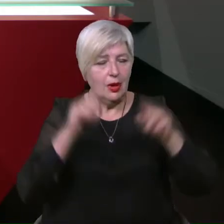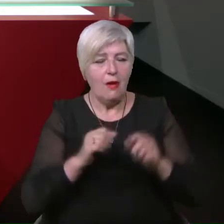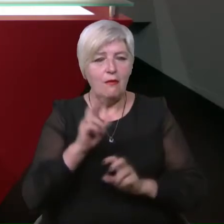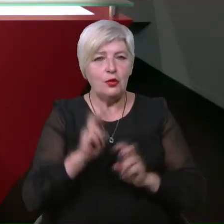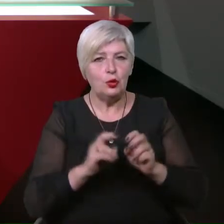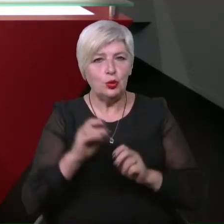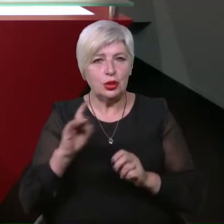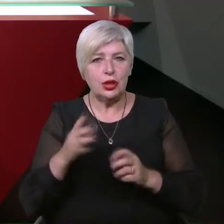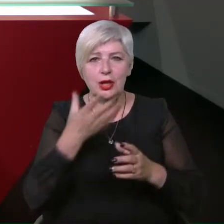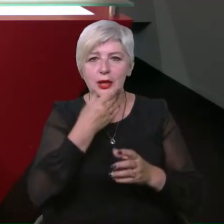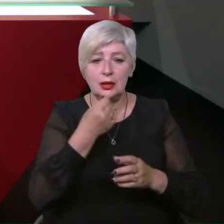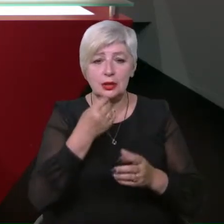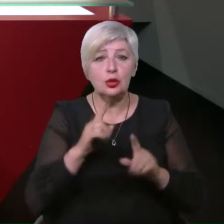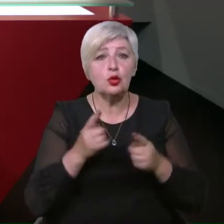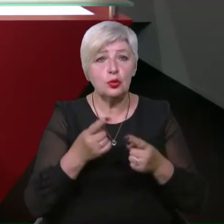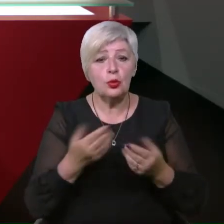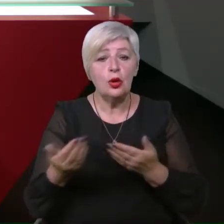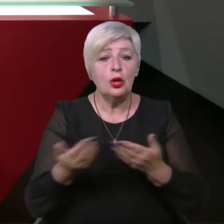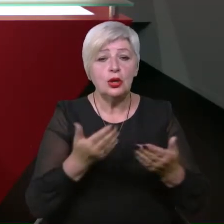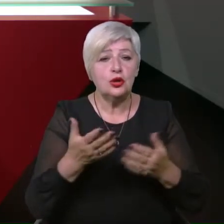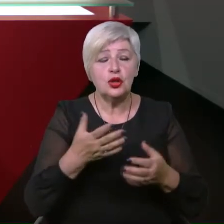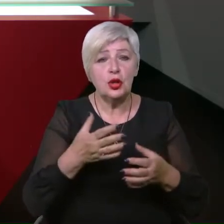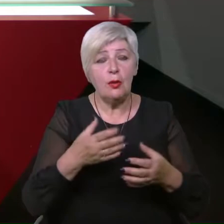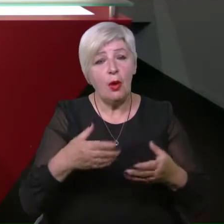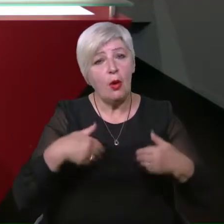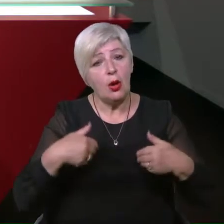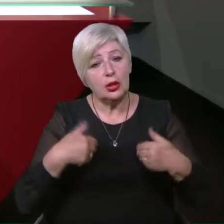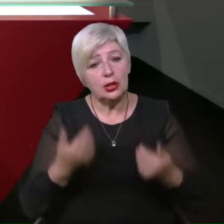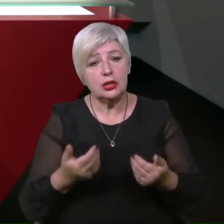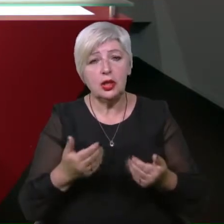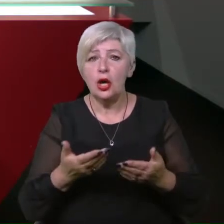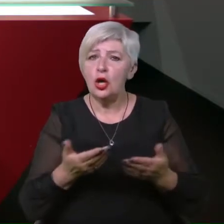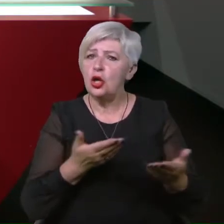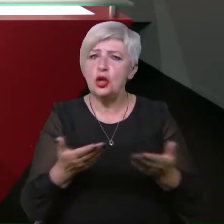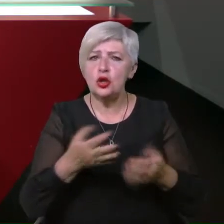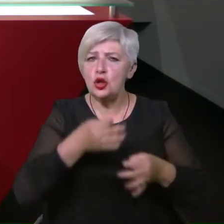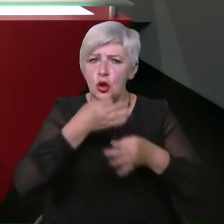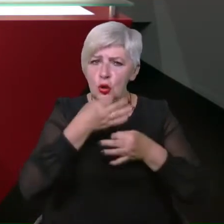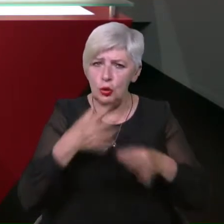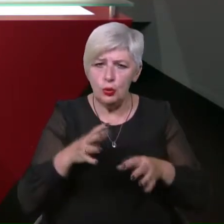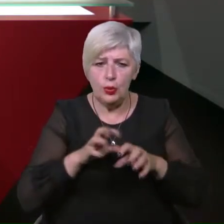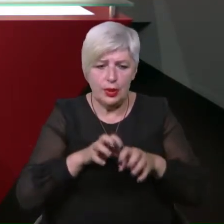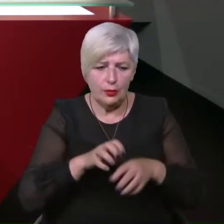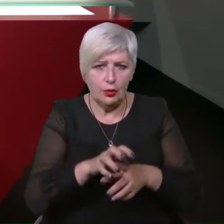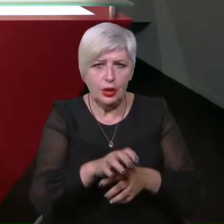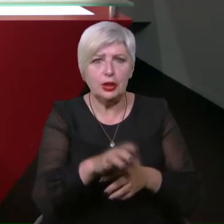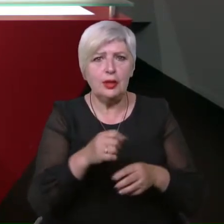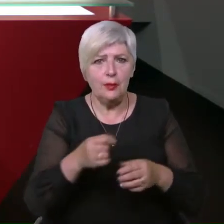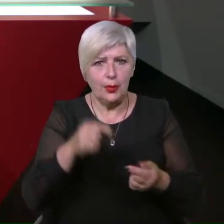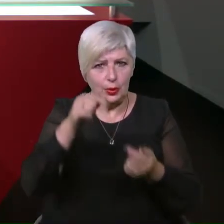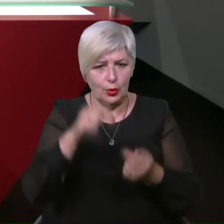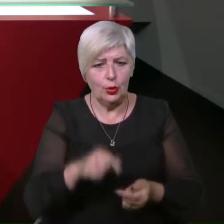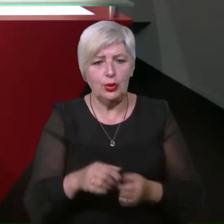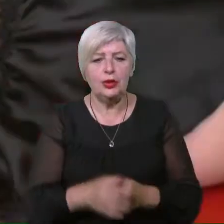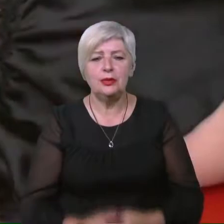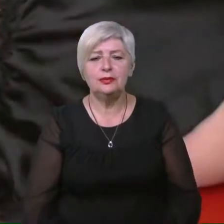Чому? Чим вони корисні людям? І чи будь-які слимаки підходять для б'юті-процедур? Дізнавалися наші